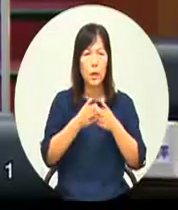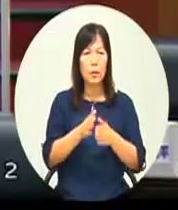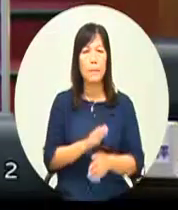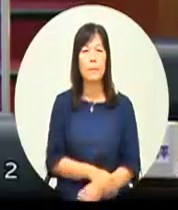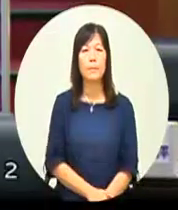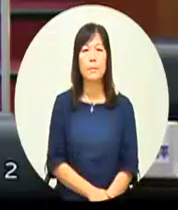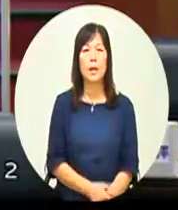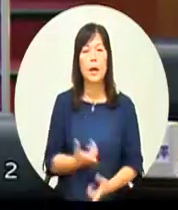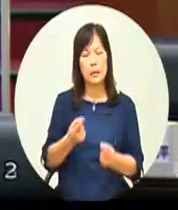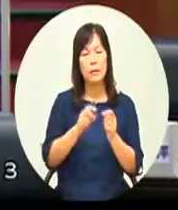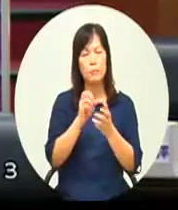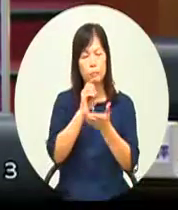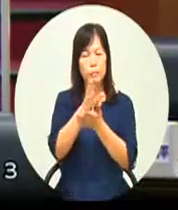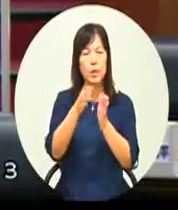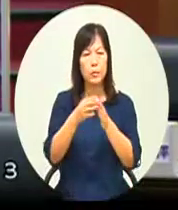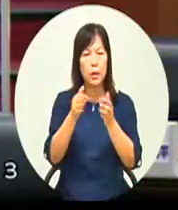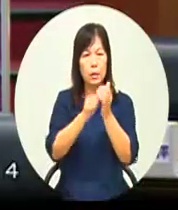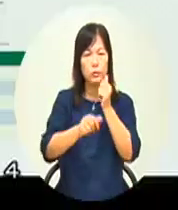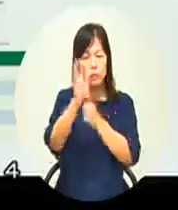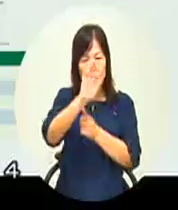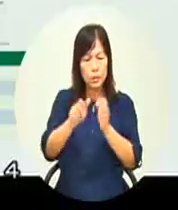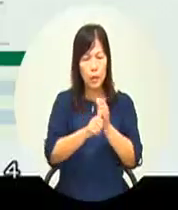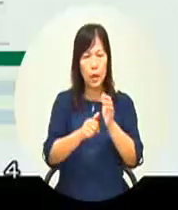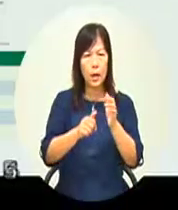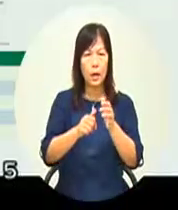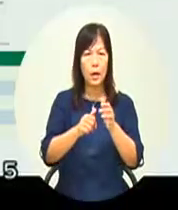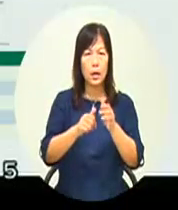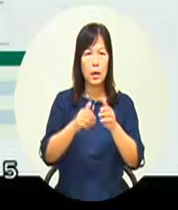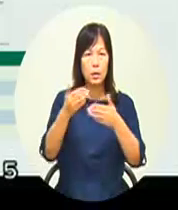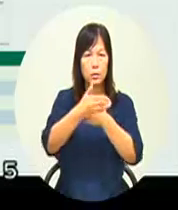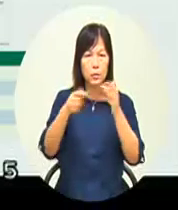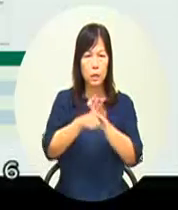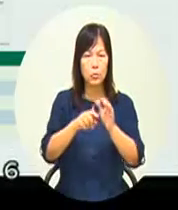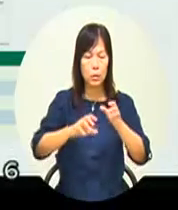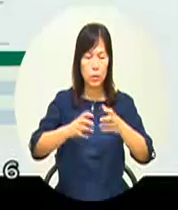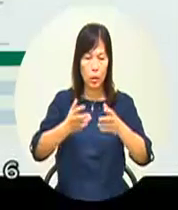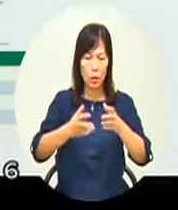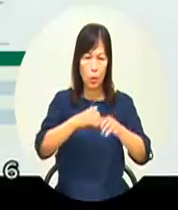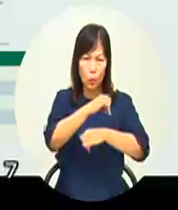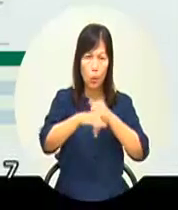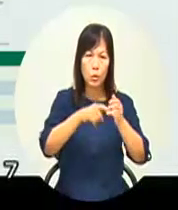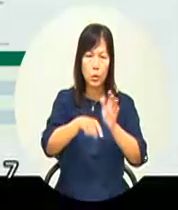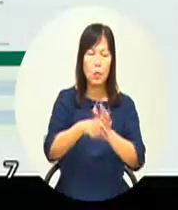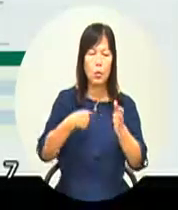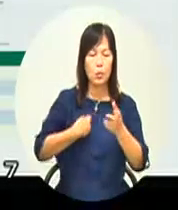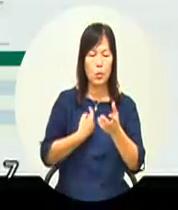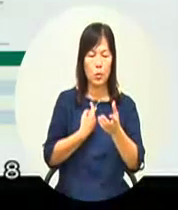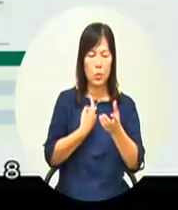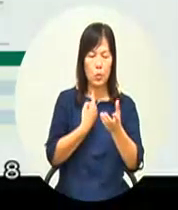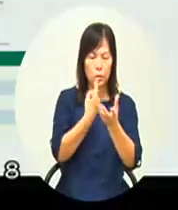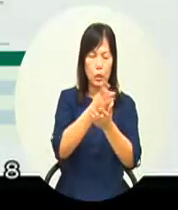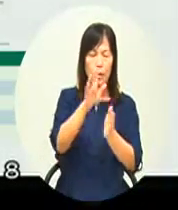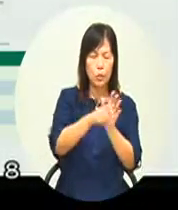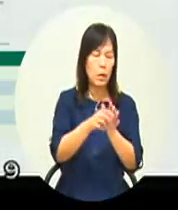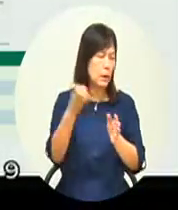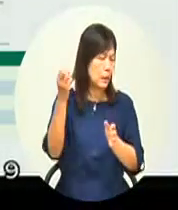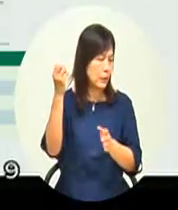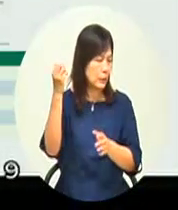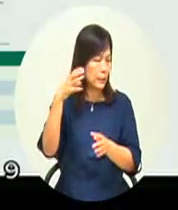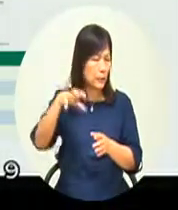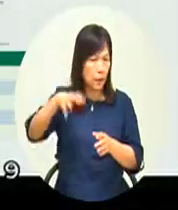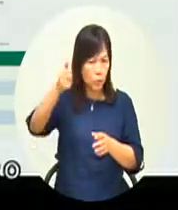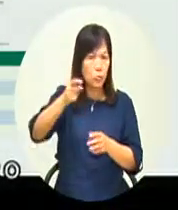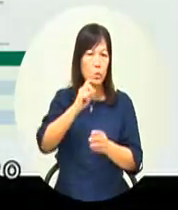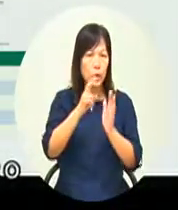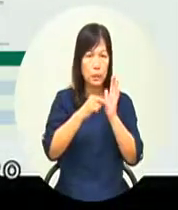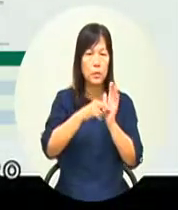还是要讲一下生态交通全球盛典，9月9号我们的生态交通论坛，我其实有去，有听我们局长在讲。其